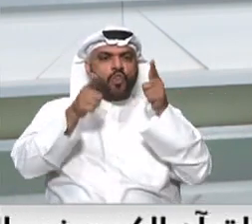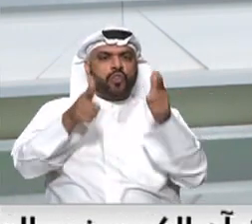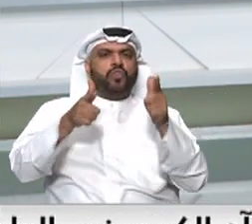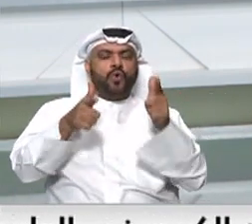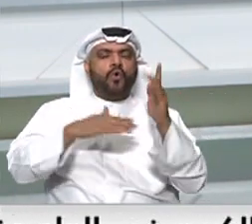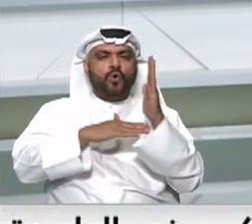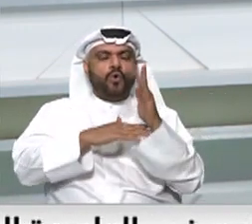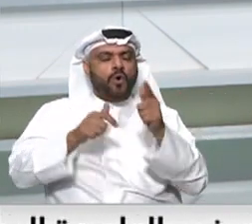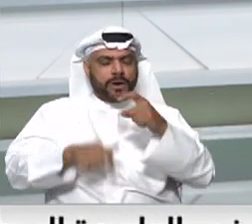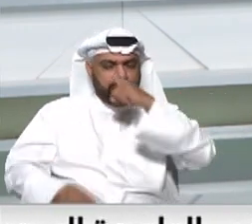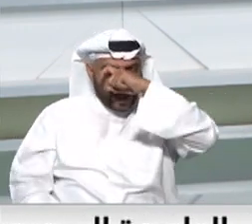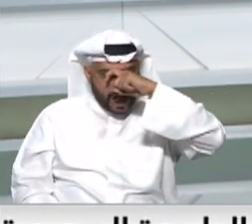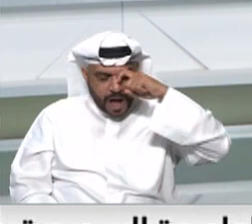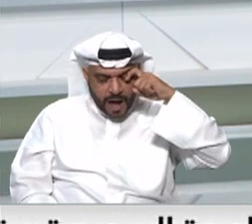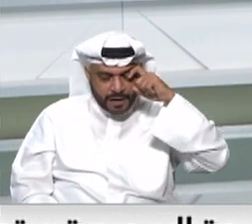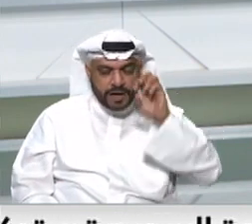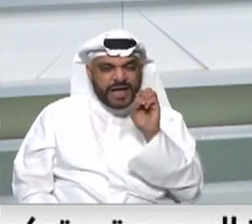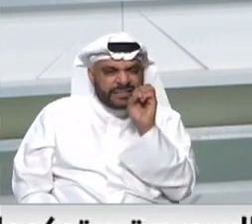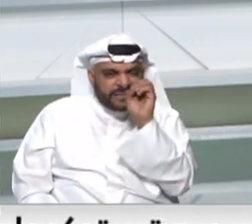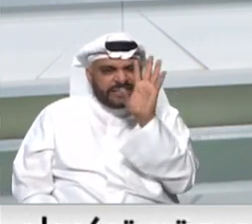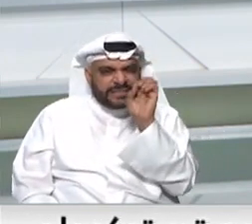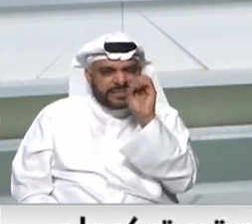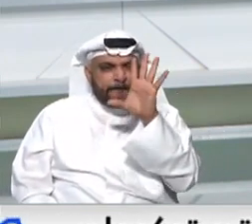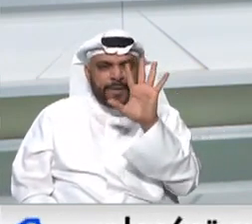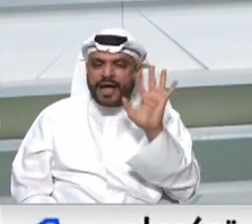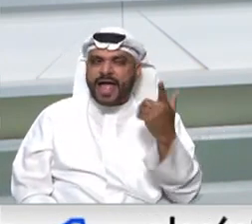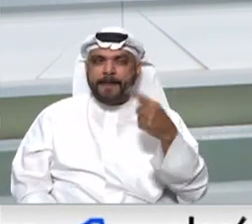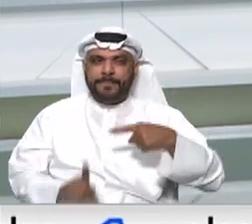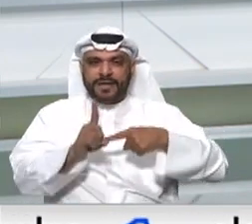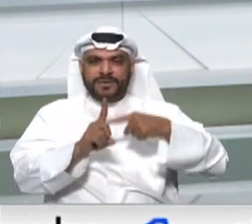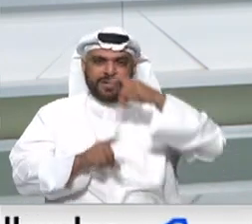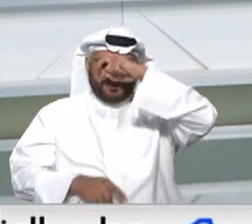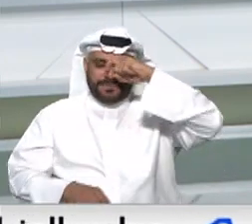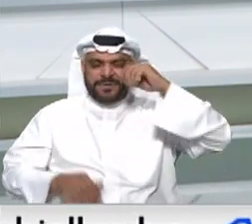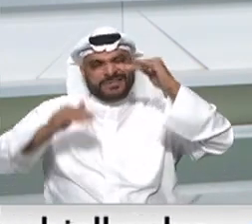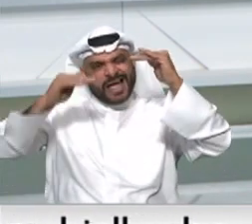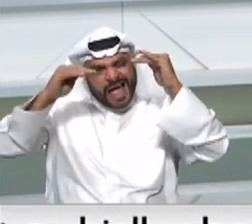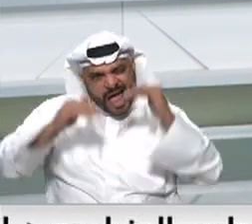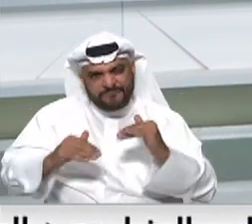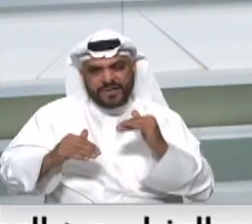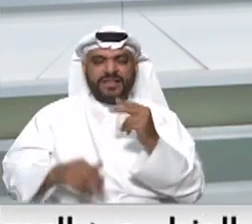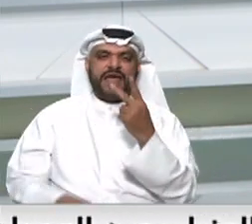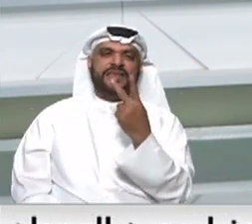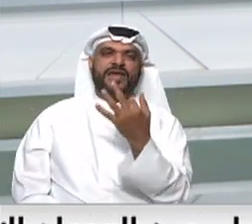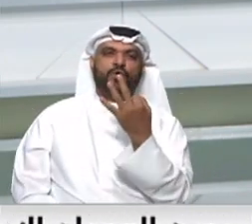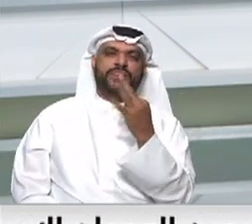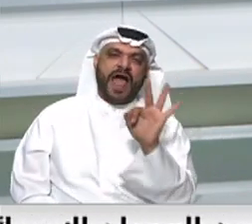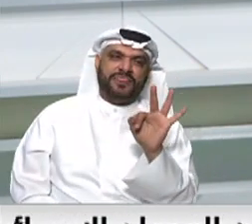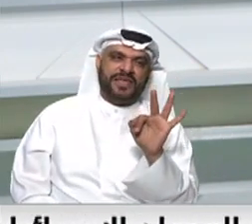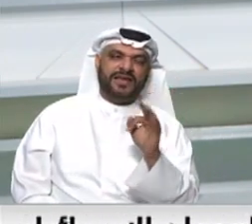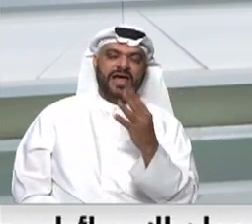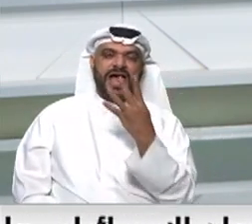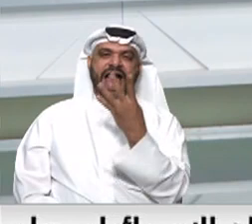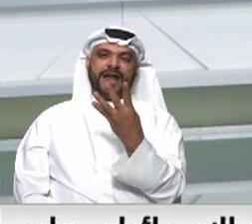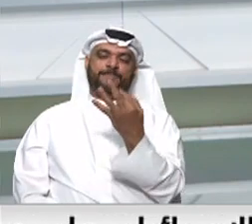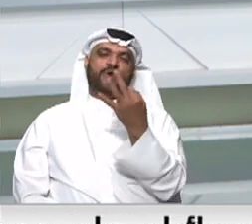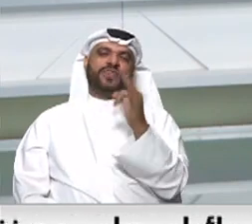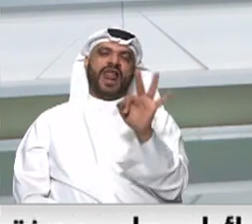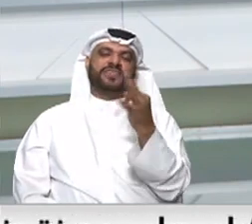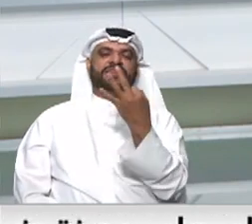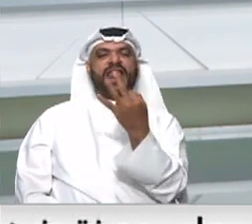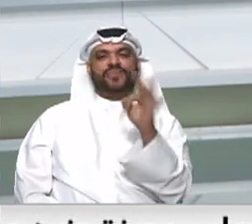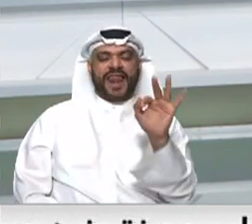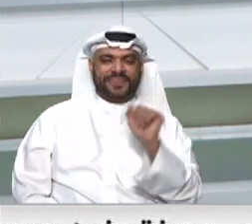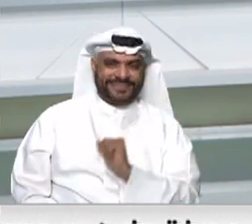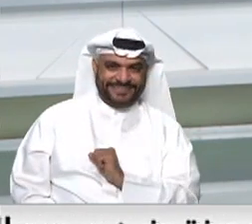المساء اما ساعات الصباح الاولى درجه الحراره راح تتراجع شوي وراح تتراوح ما بين 32 الى 34 و33